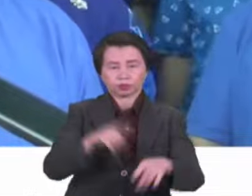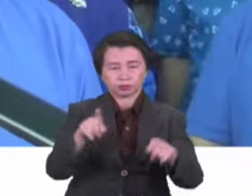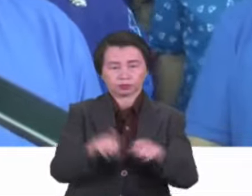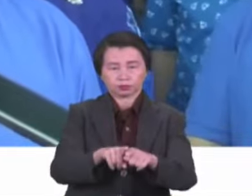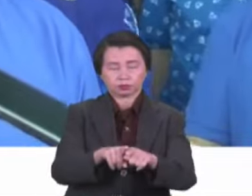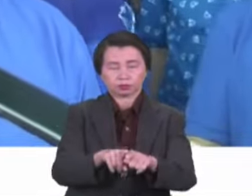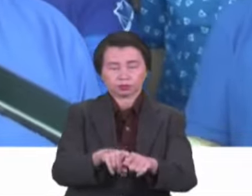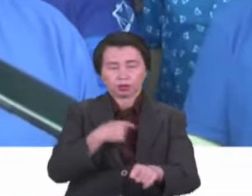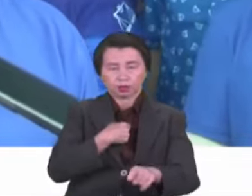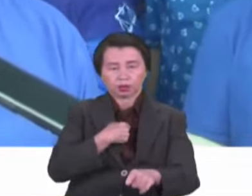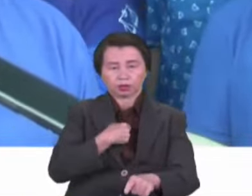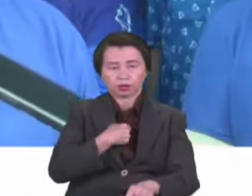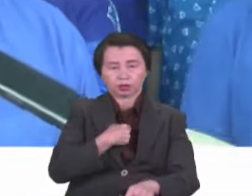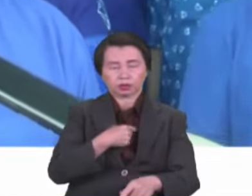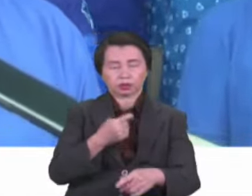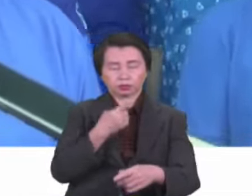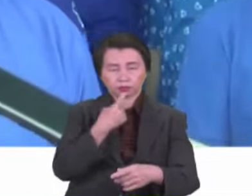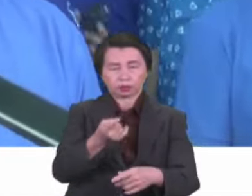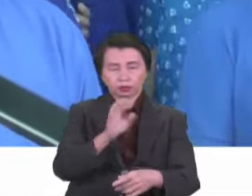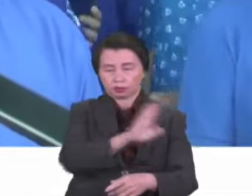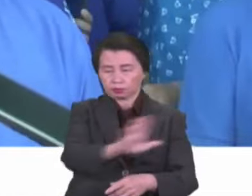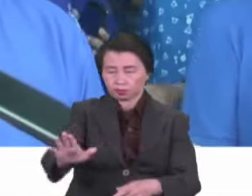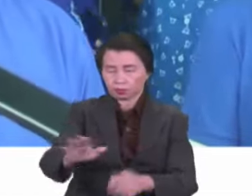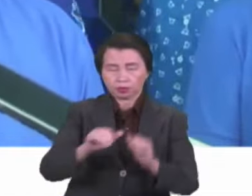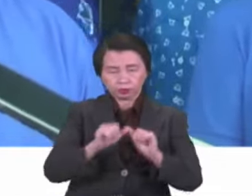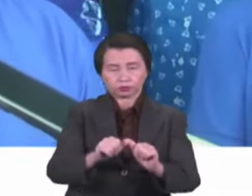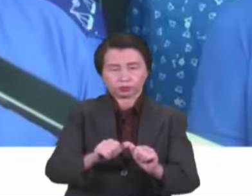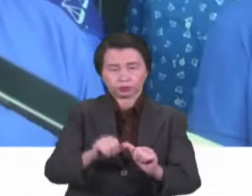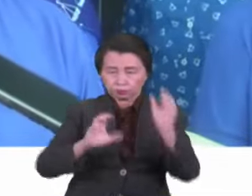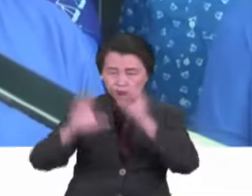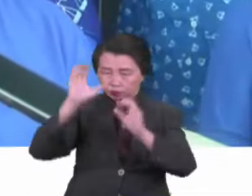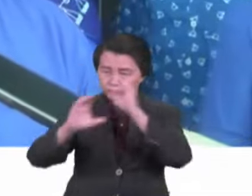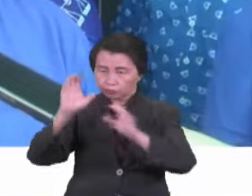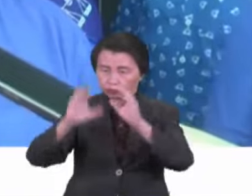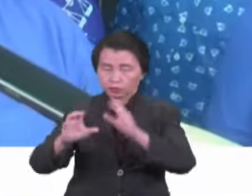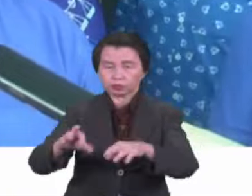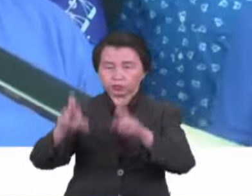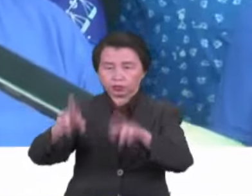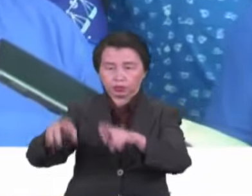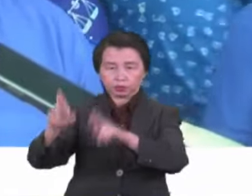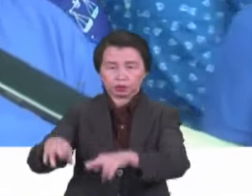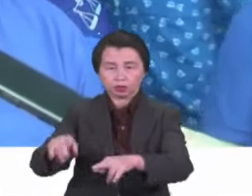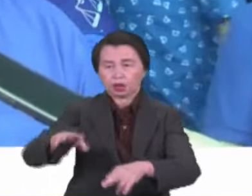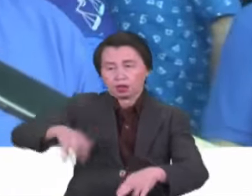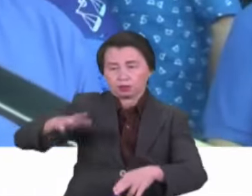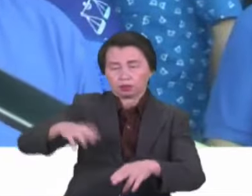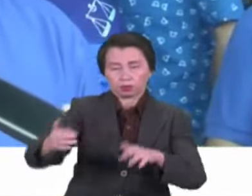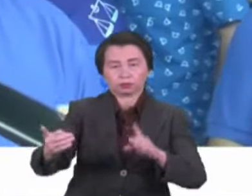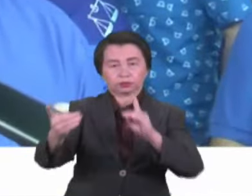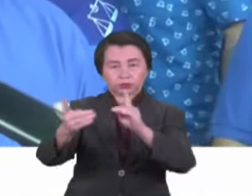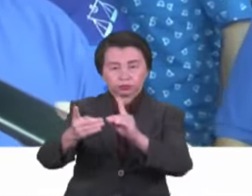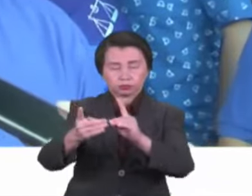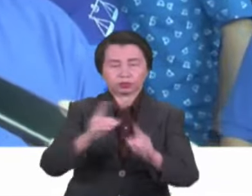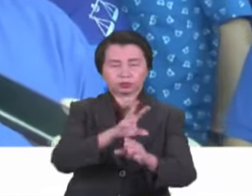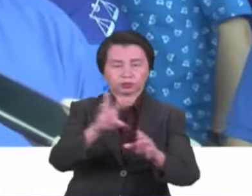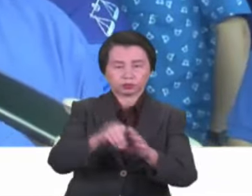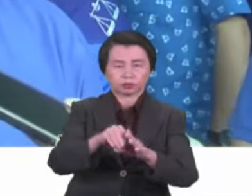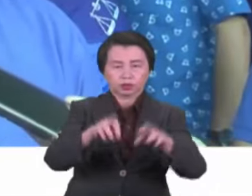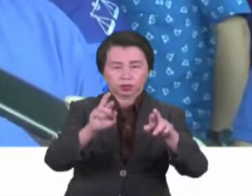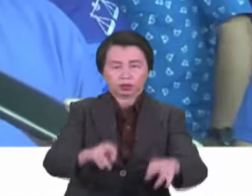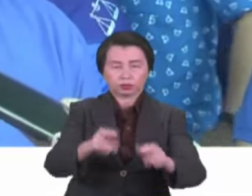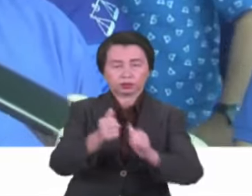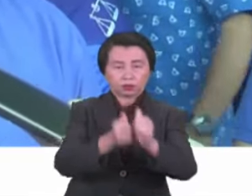sama juga, saya berpesan kepada mereka untuk terus menjejaki pengundi-pengundi yang belum ditemui, termasuklah